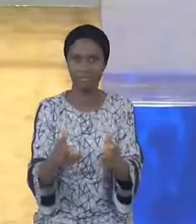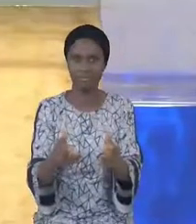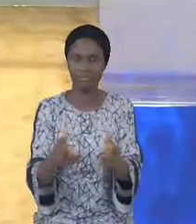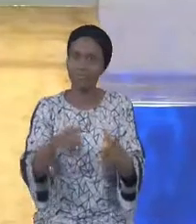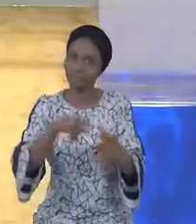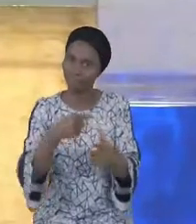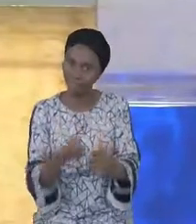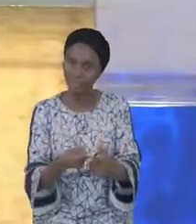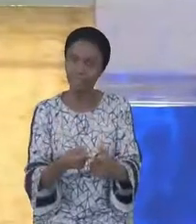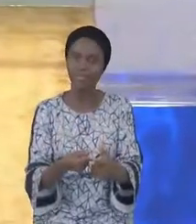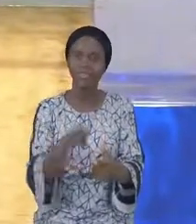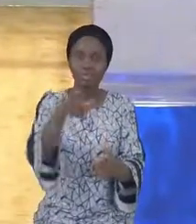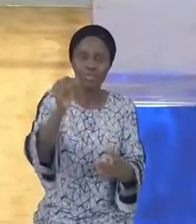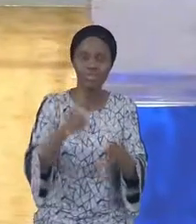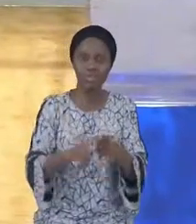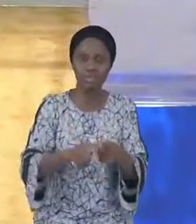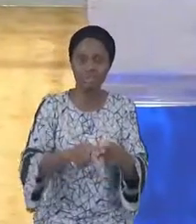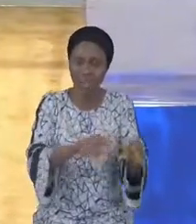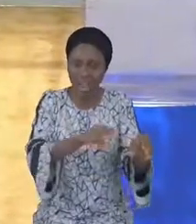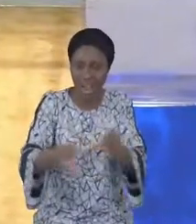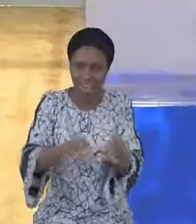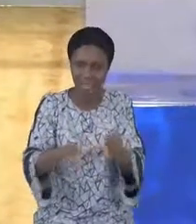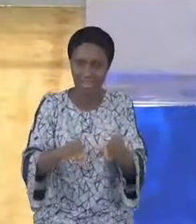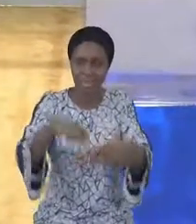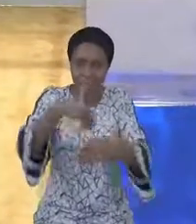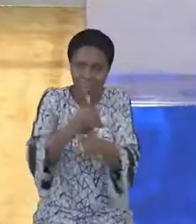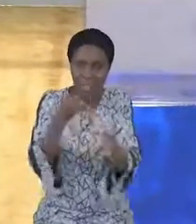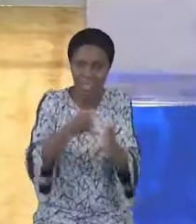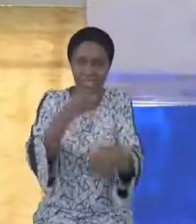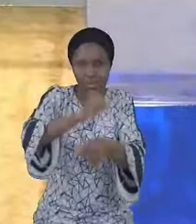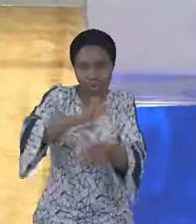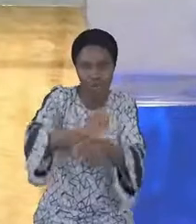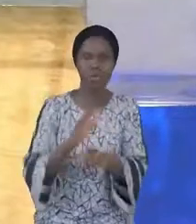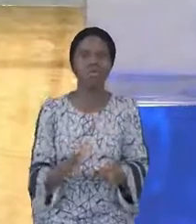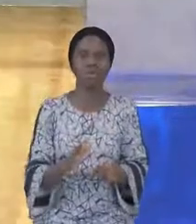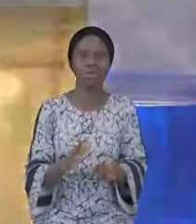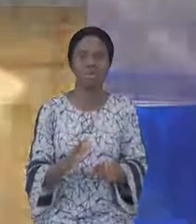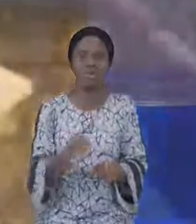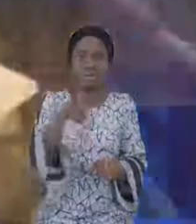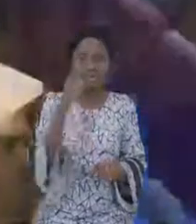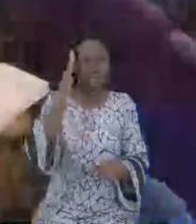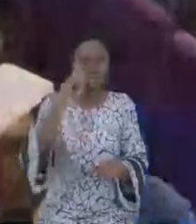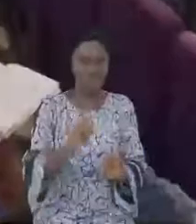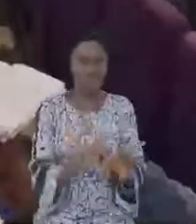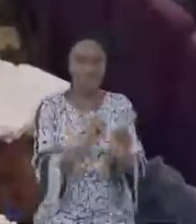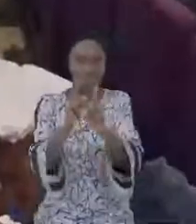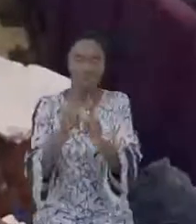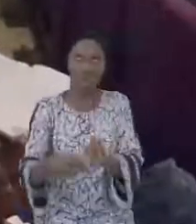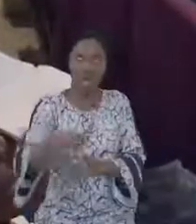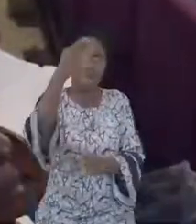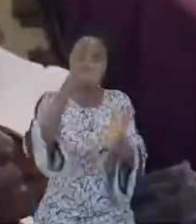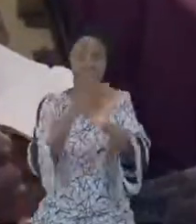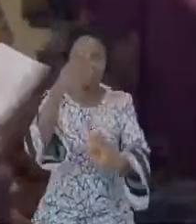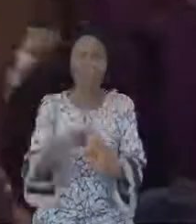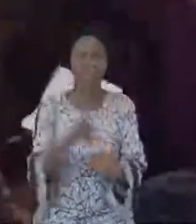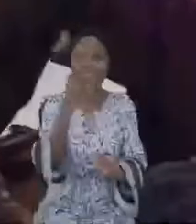activer la puissance là. Il ne faut pas laisser cela dormant en vous. Alors, vous allez monter plus haut au nom de